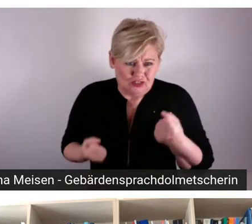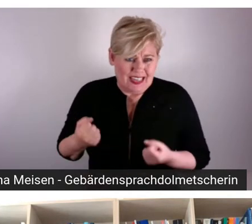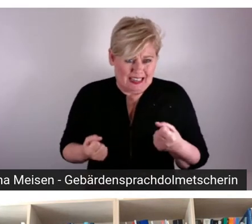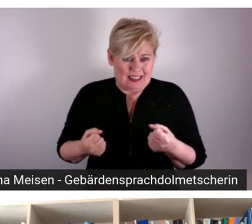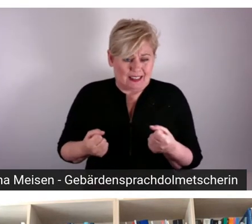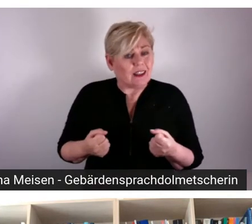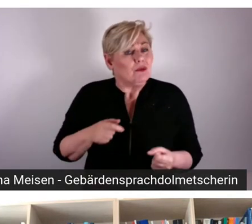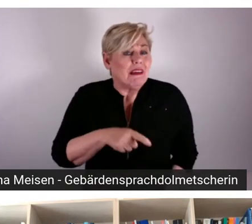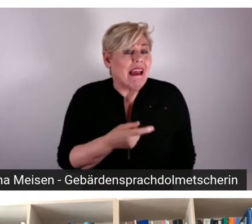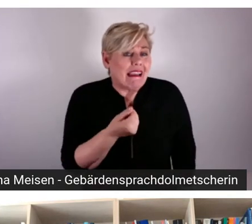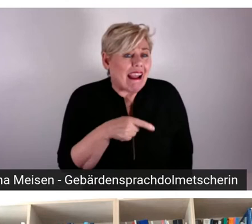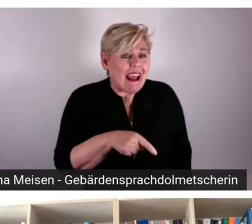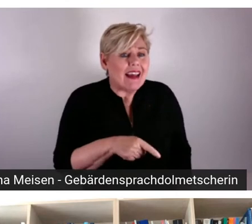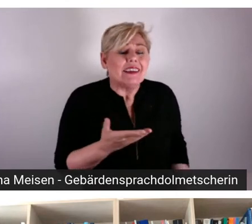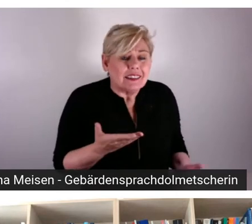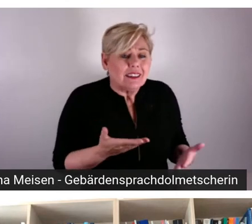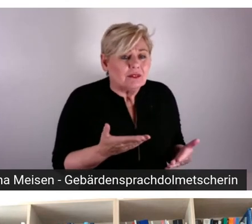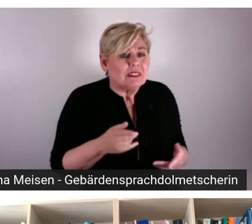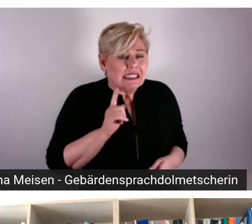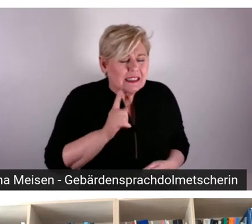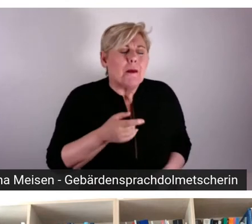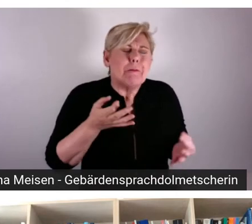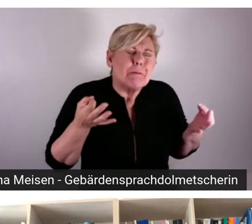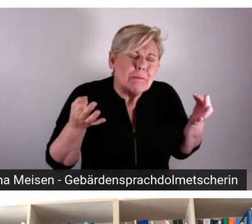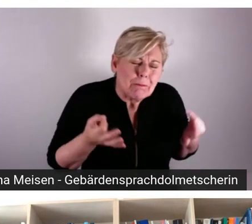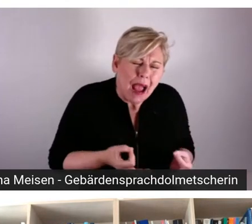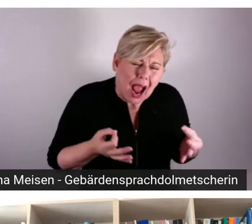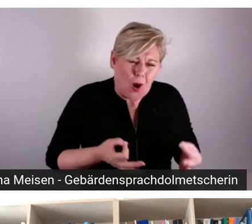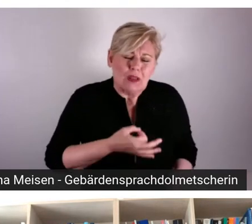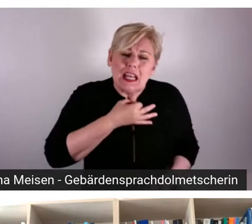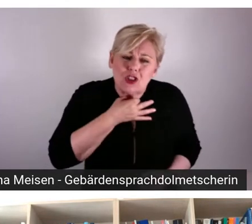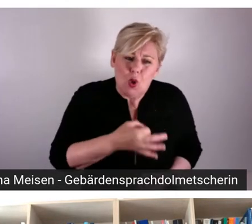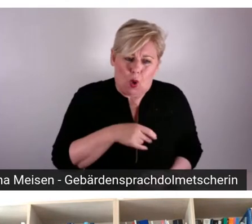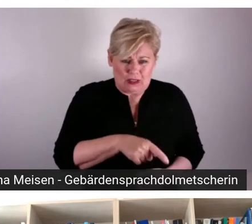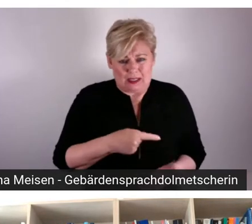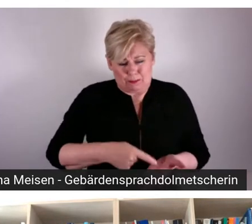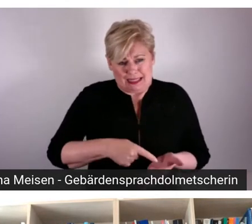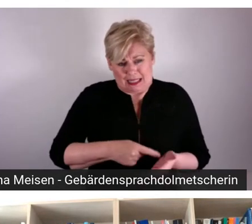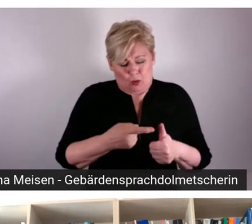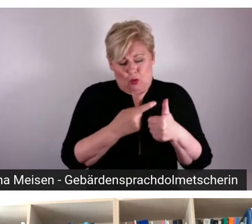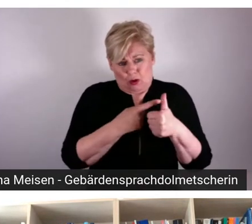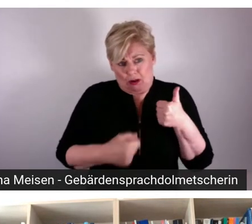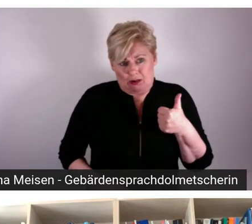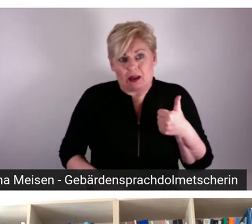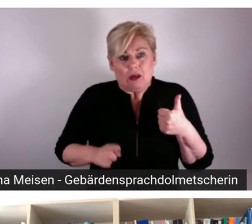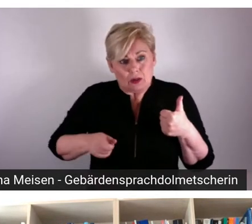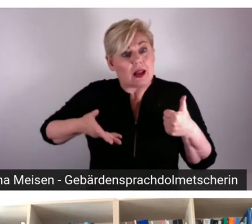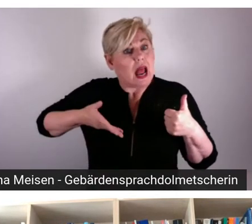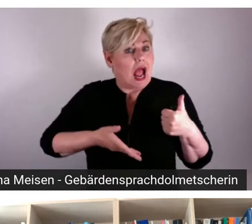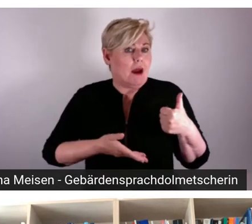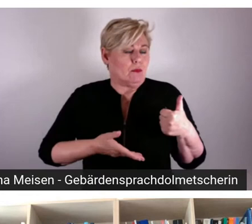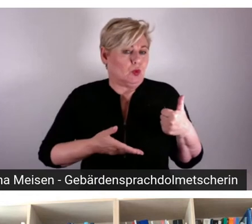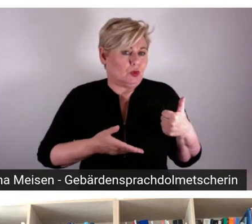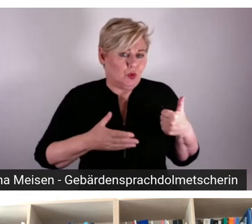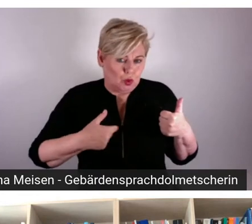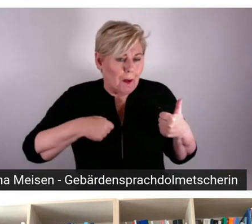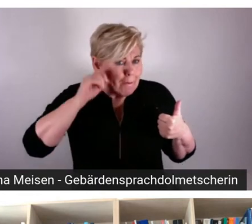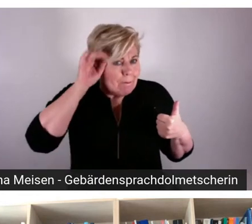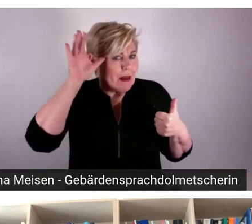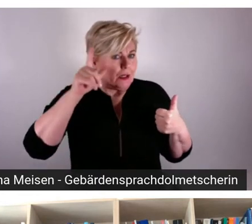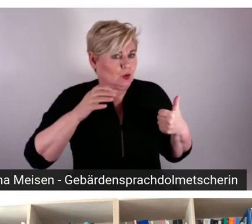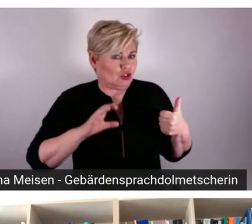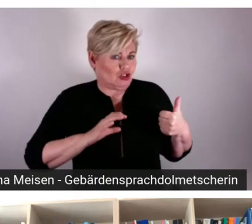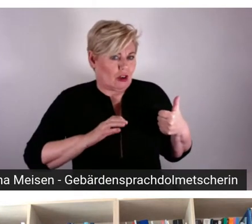zwar nicht keine hinreichende, aber die absolut notwendige Voraussetzung, um Armut zu überwinden und damit Bildungschancen zu